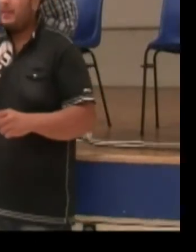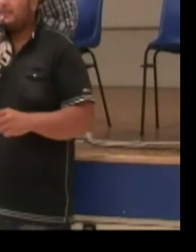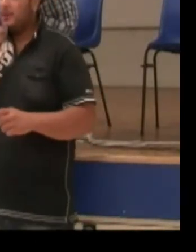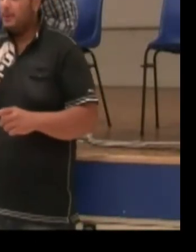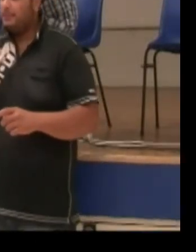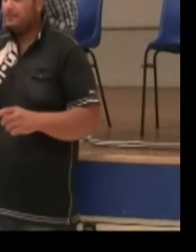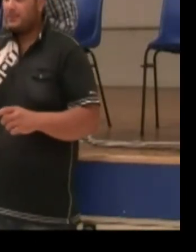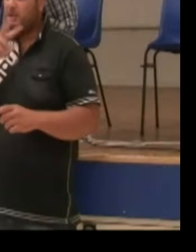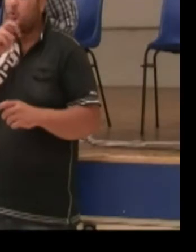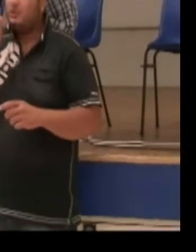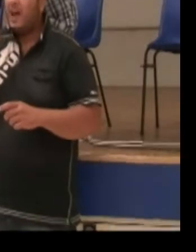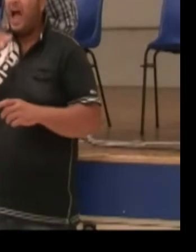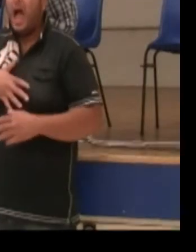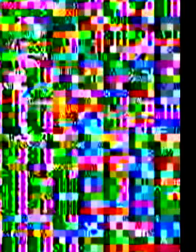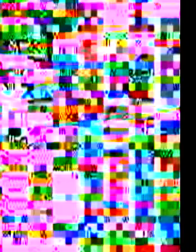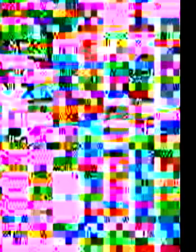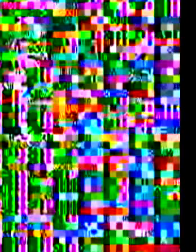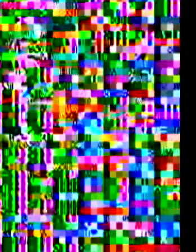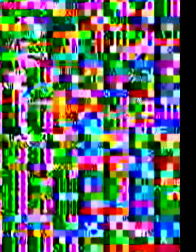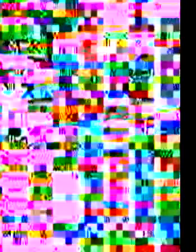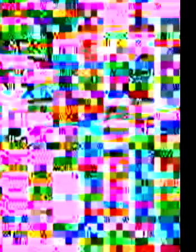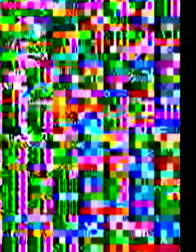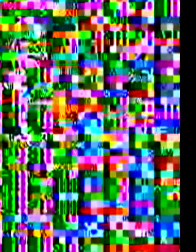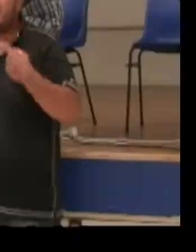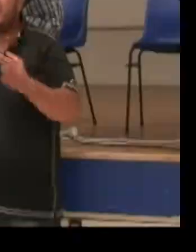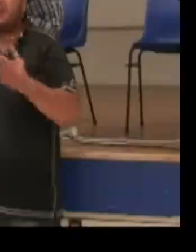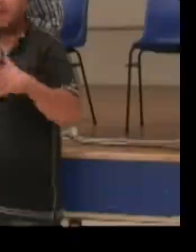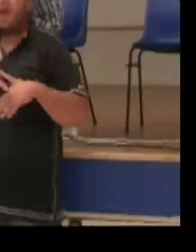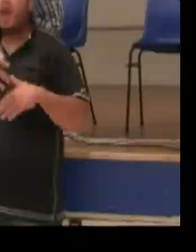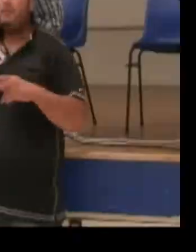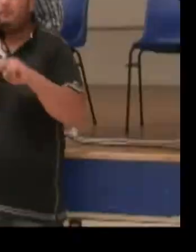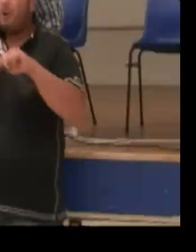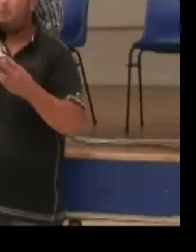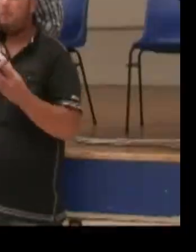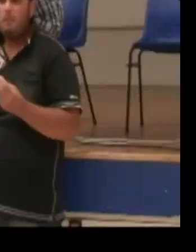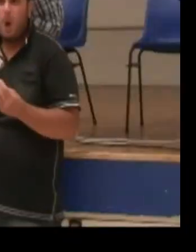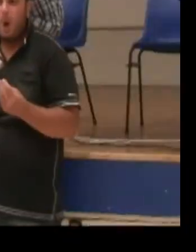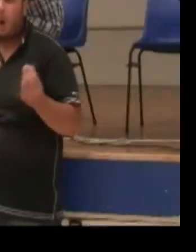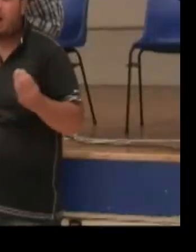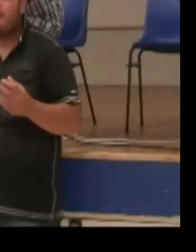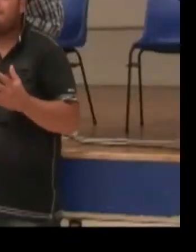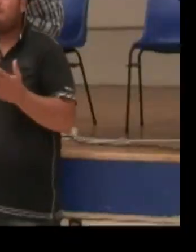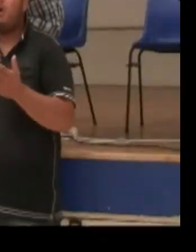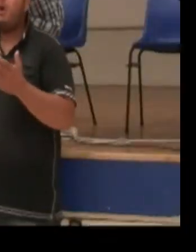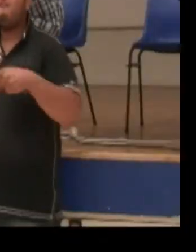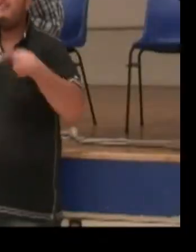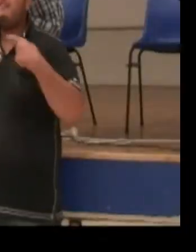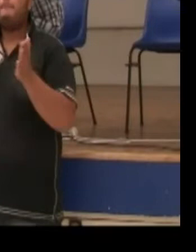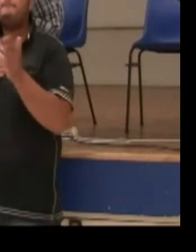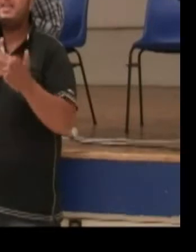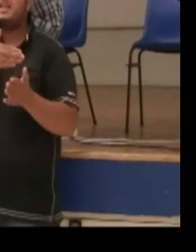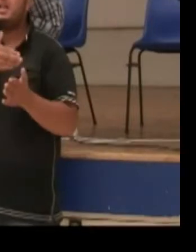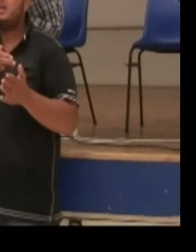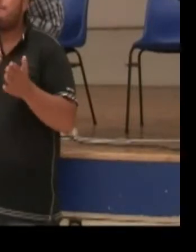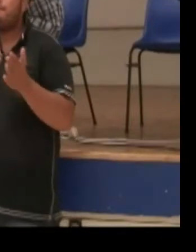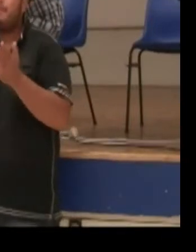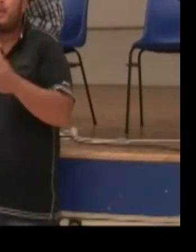hayat, nakira. Ils sont très avides de vivre. Ils voudraient vivre 1000 ans. C'est ce que dit Allah